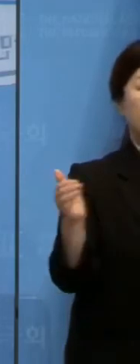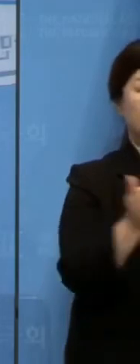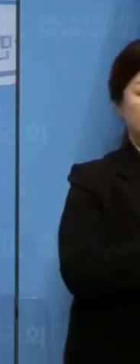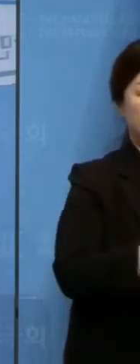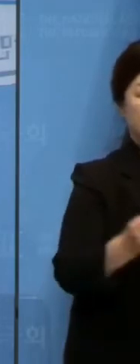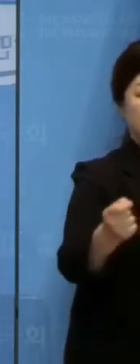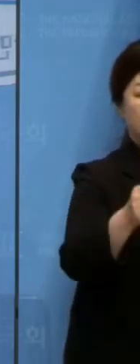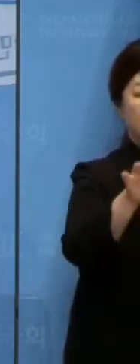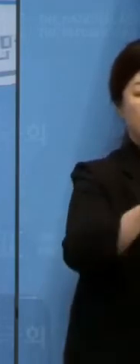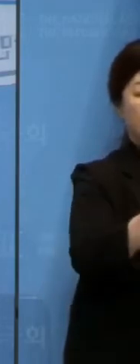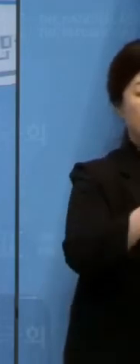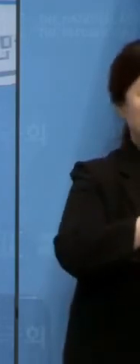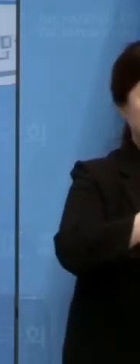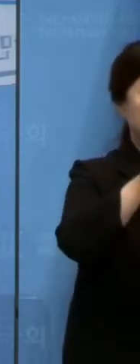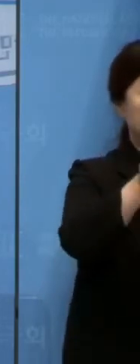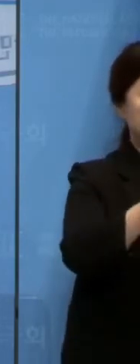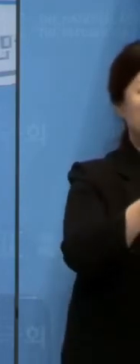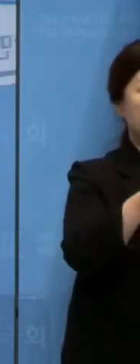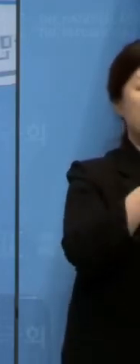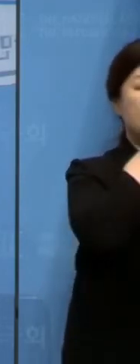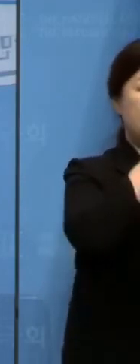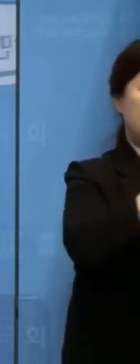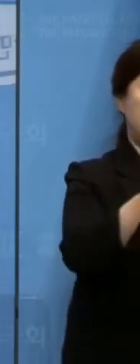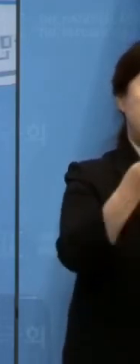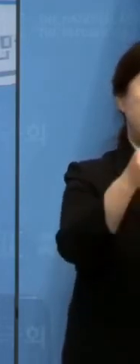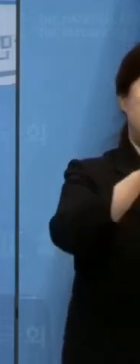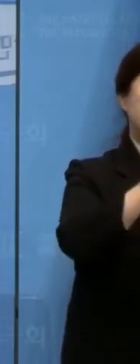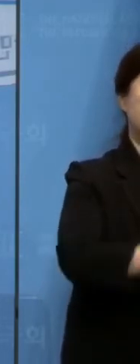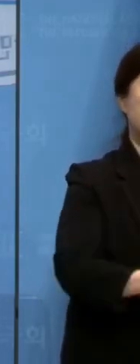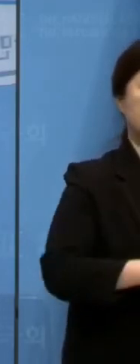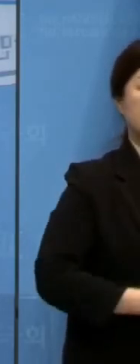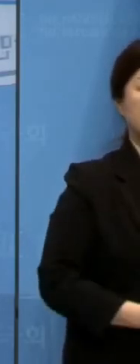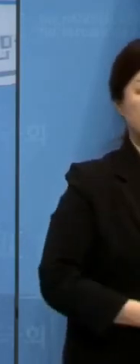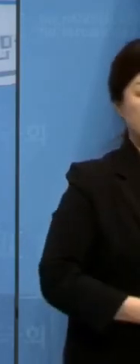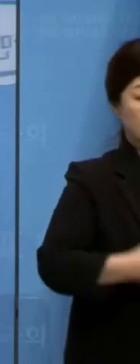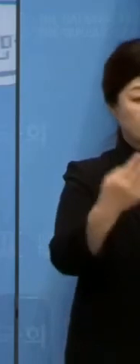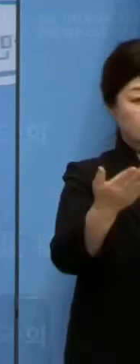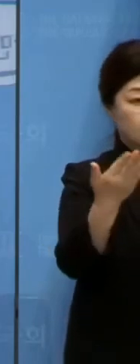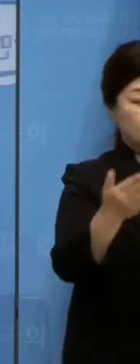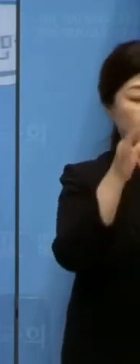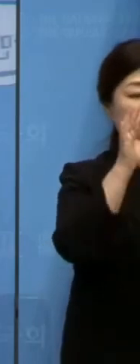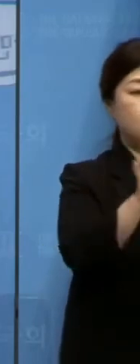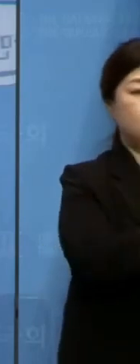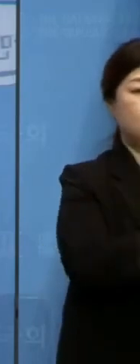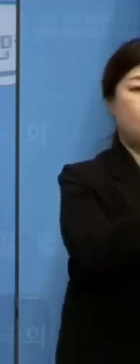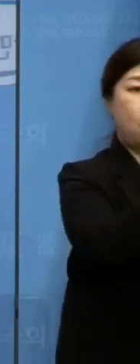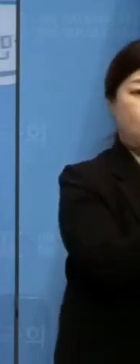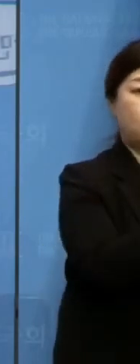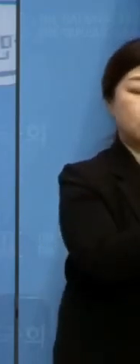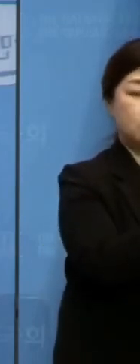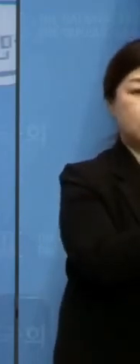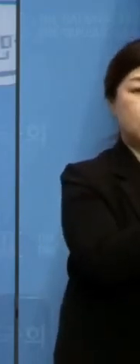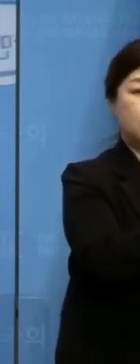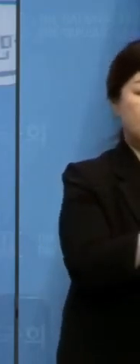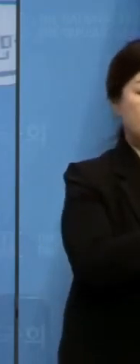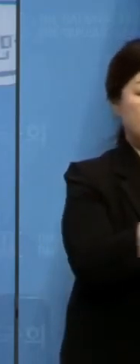토지 거래가는 평균 100만 원 내외입니다. 이것을 감안할 때 오세훈 일가는 소유